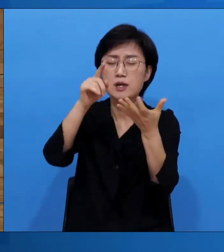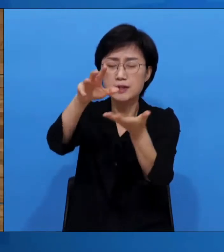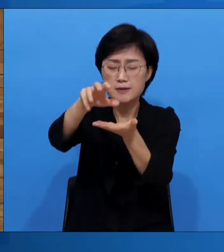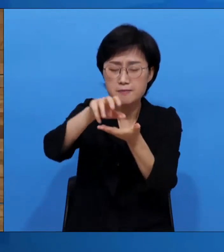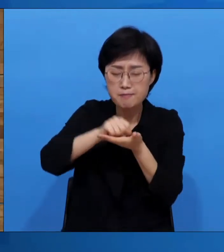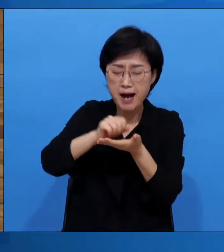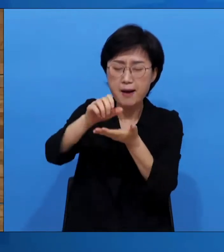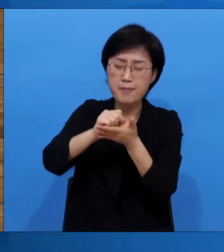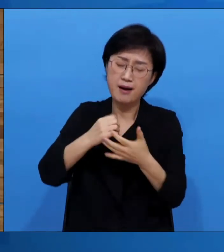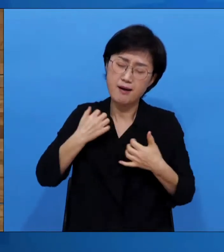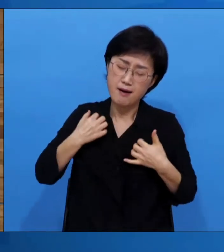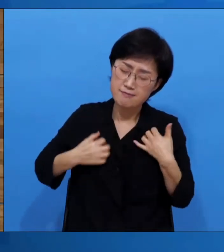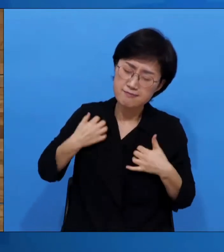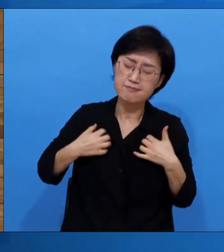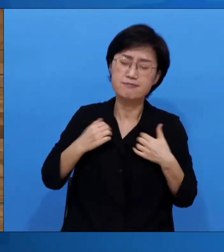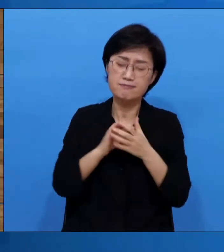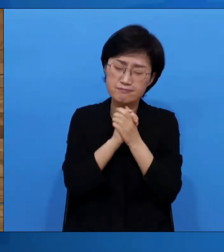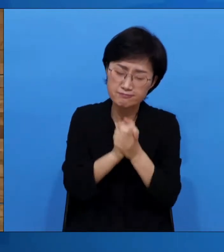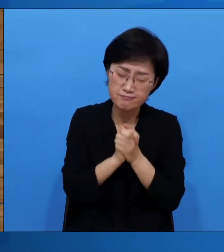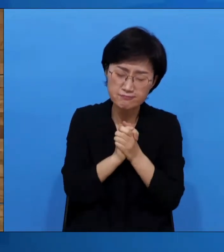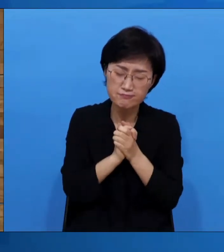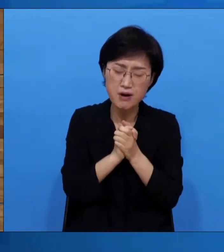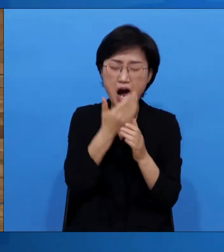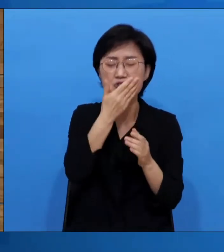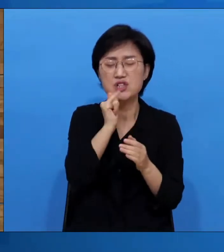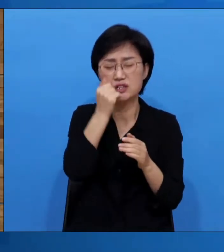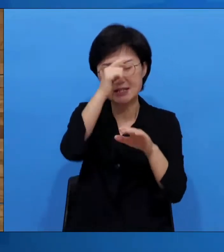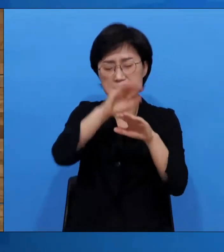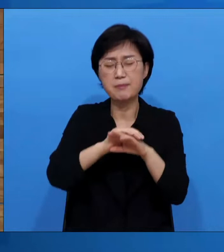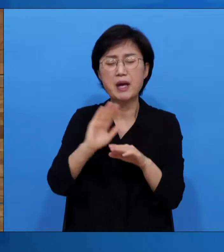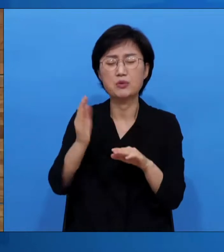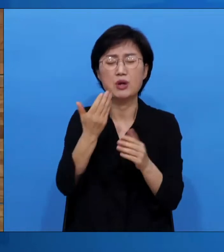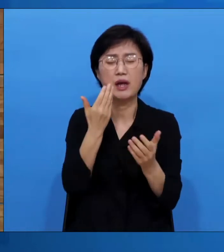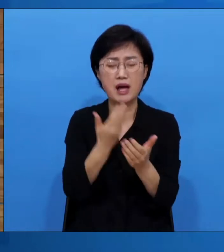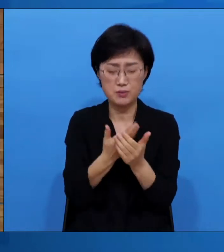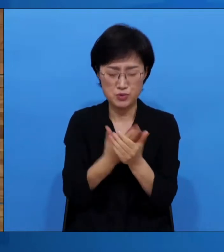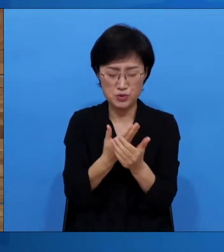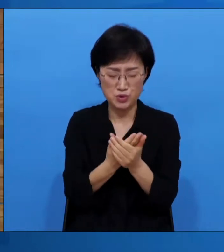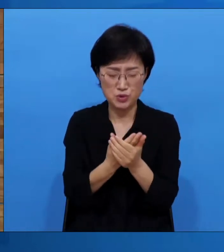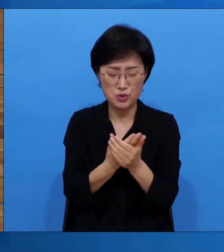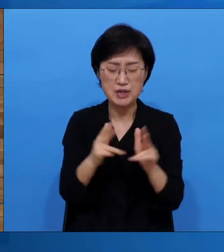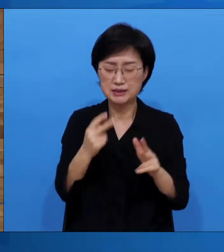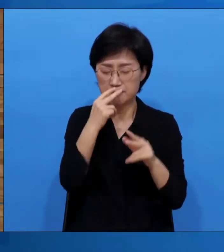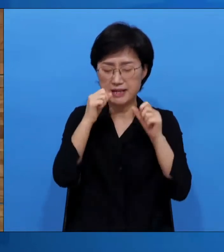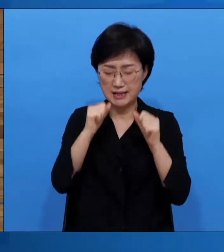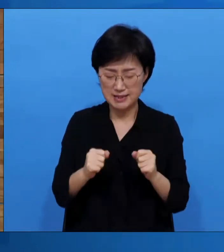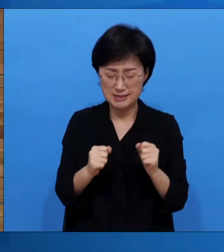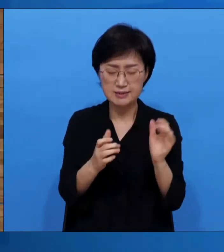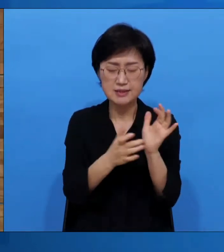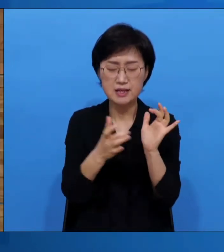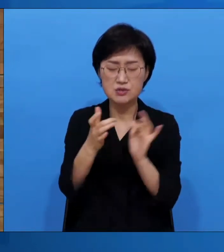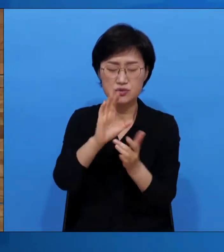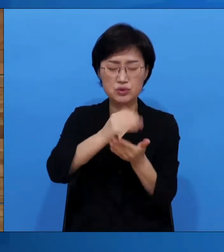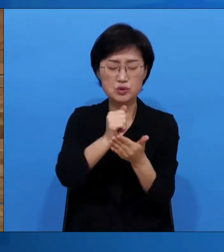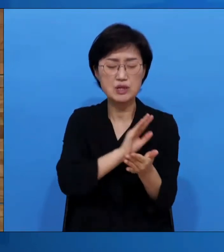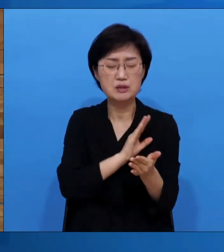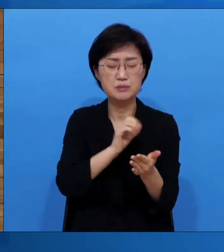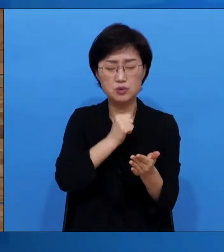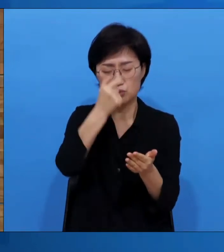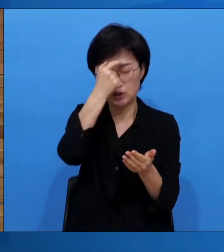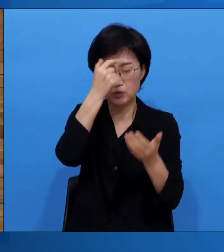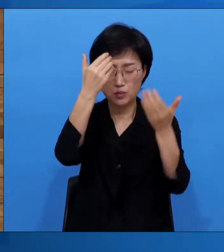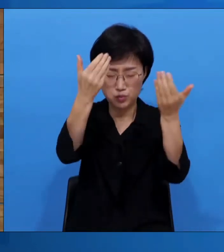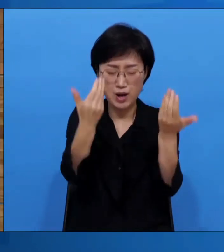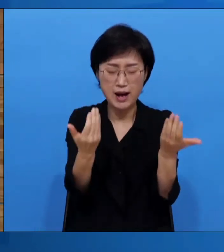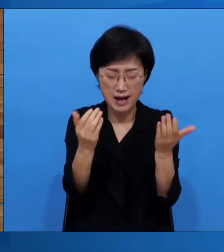where we all enjoy the power of the triune God and the blessings of the throne. 살아 역사하시는 우리 주 예수 그리스도 이름으로 기도드립니다. In the name of our Lord Jesus Christ, who is